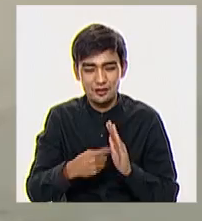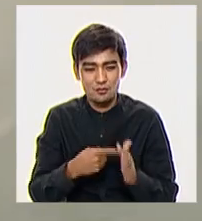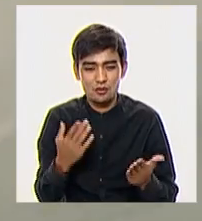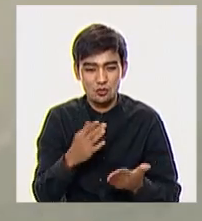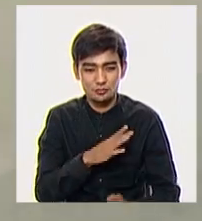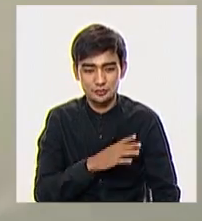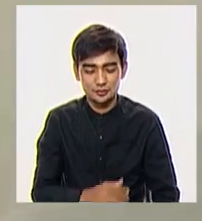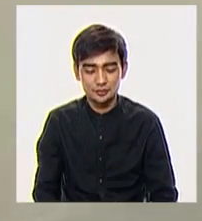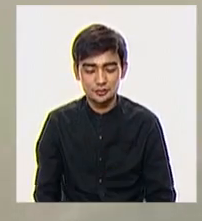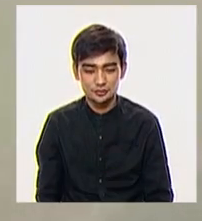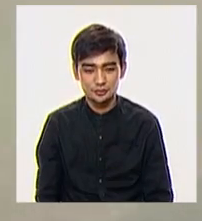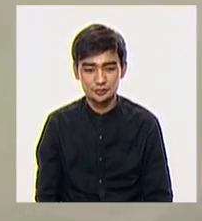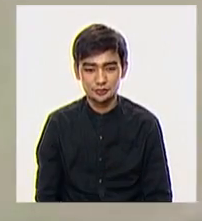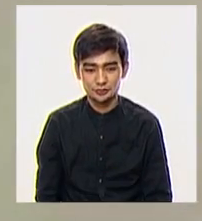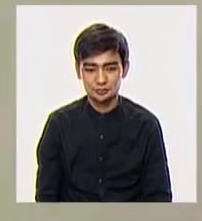қойды?